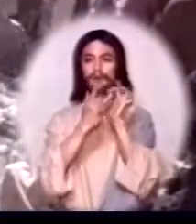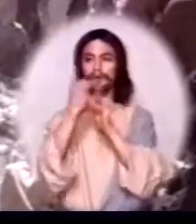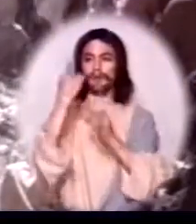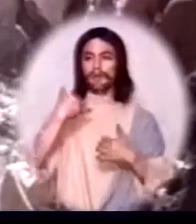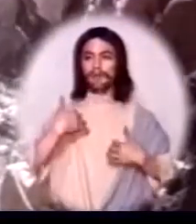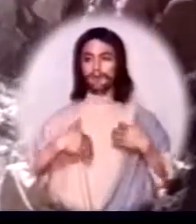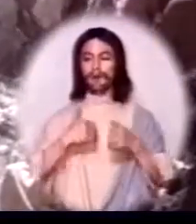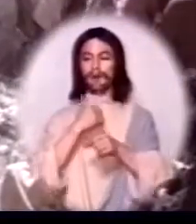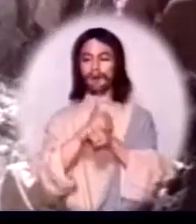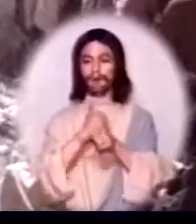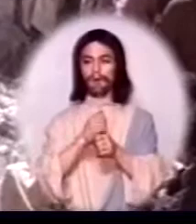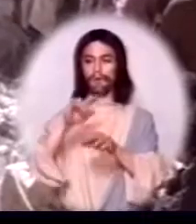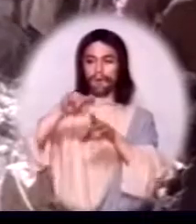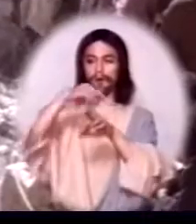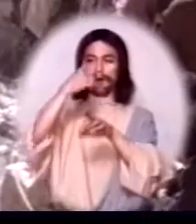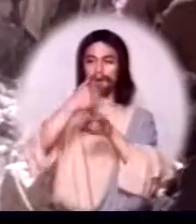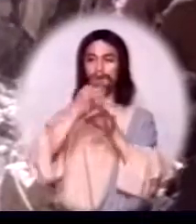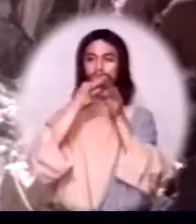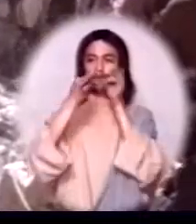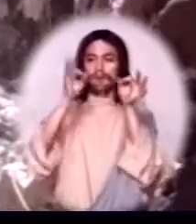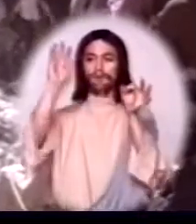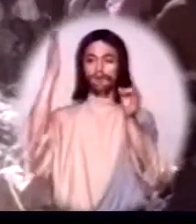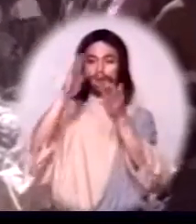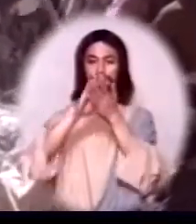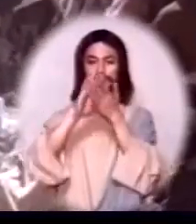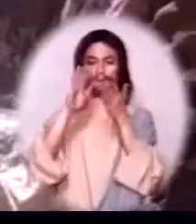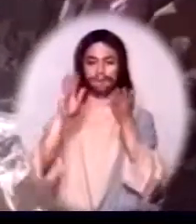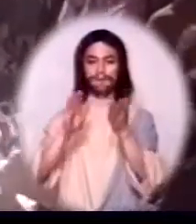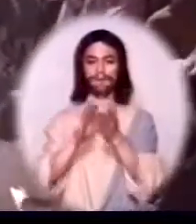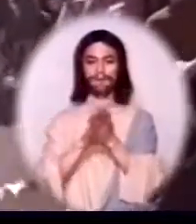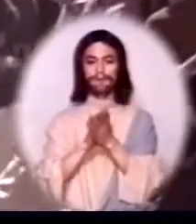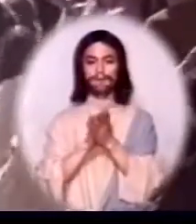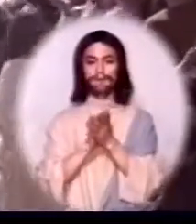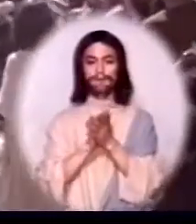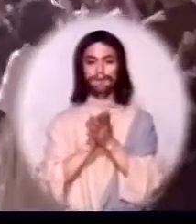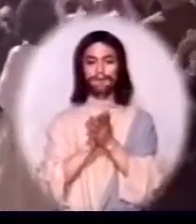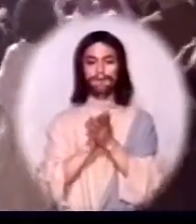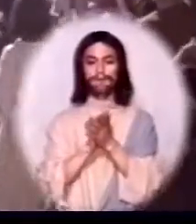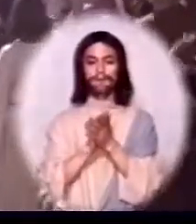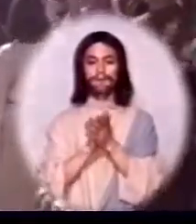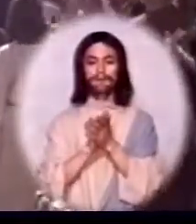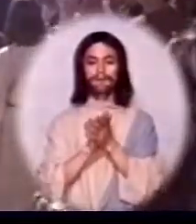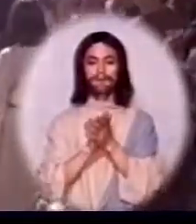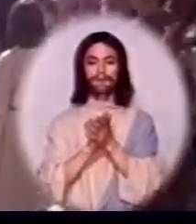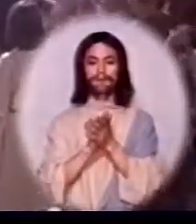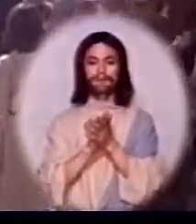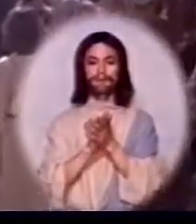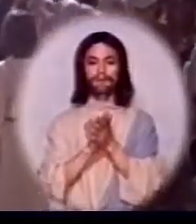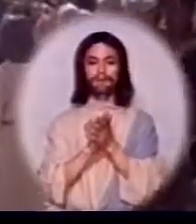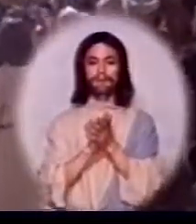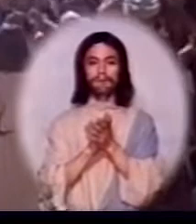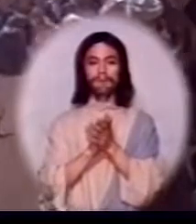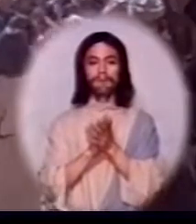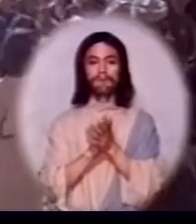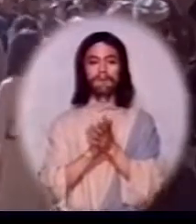오심을 기뻐하여 그를 그들의 왕으로 부르게 됐습니다.